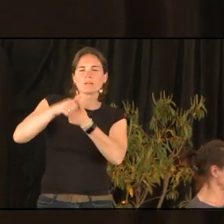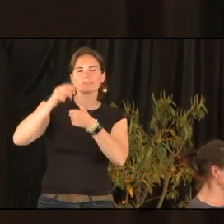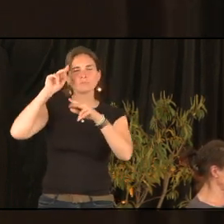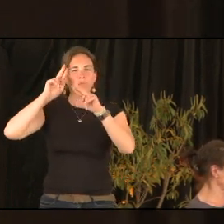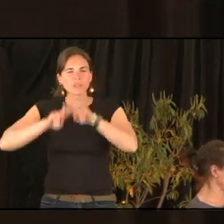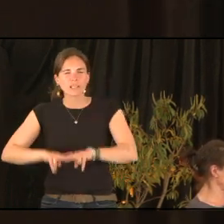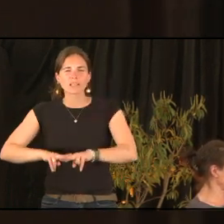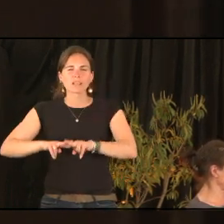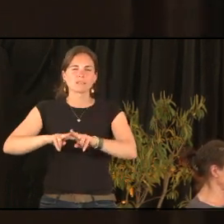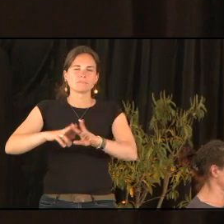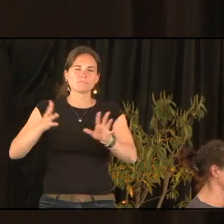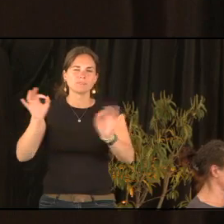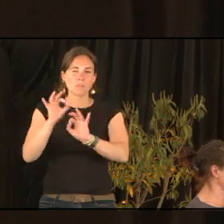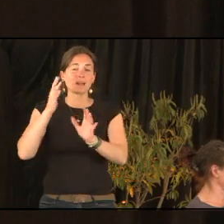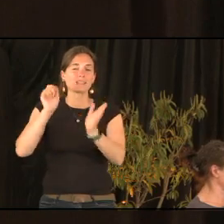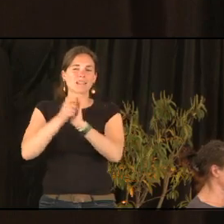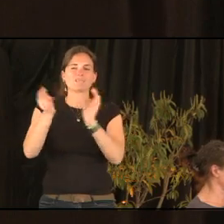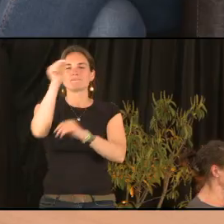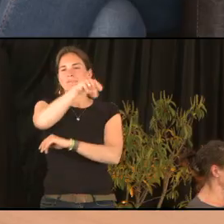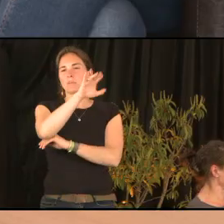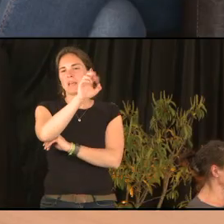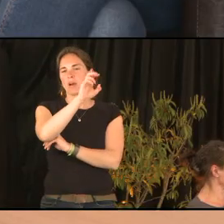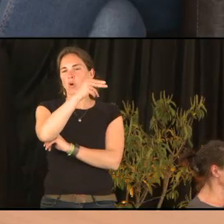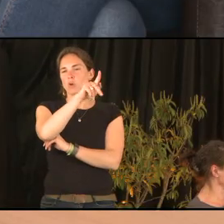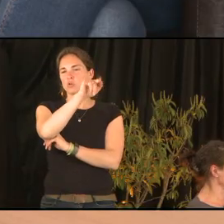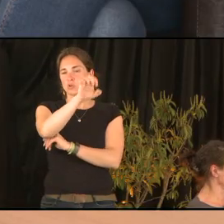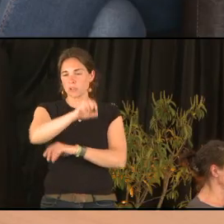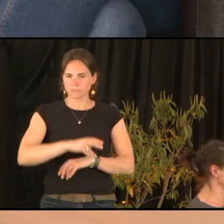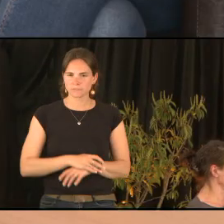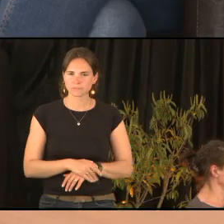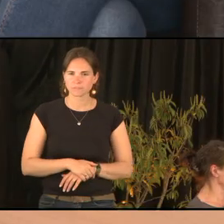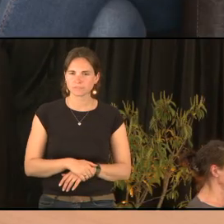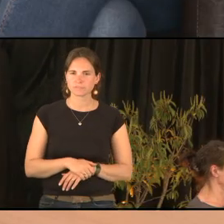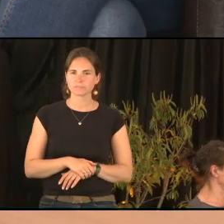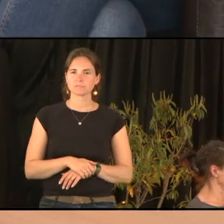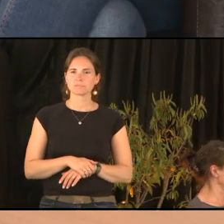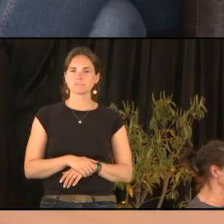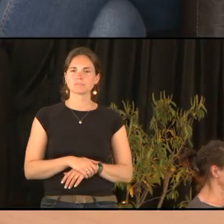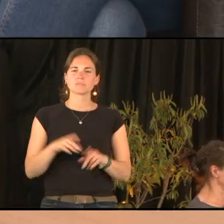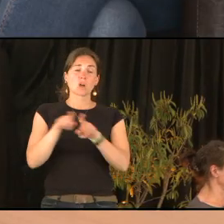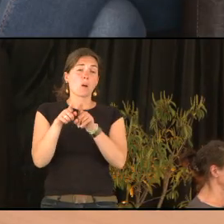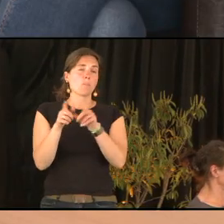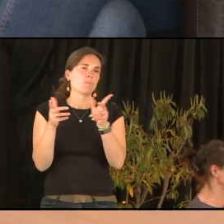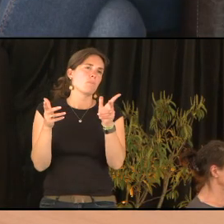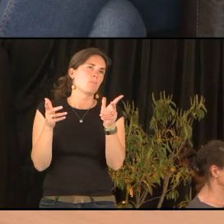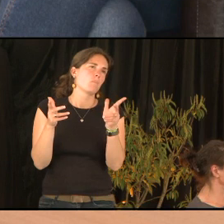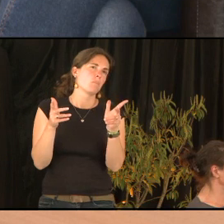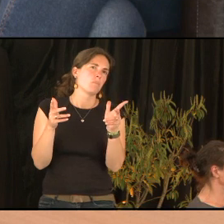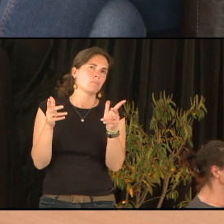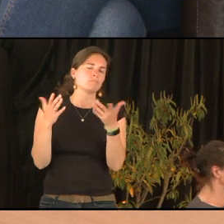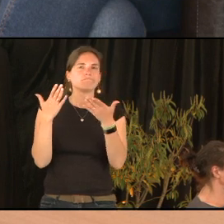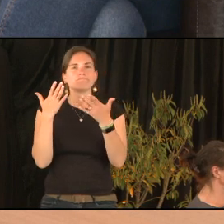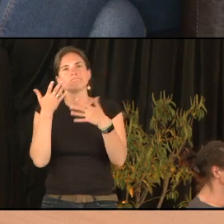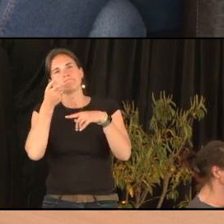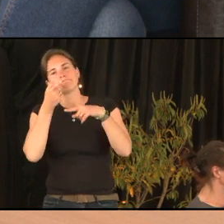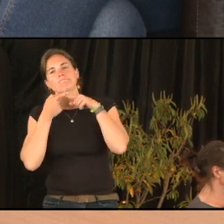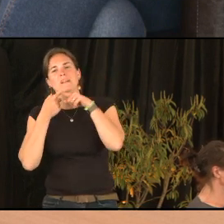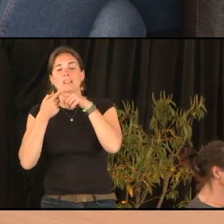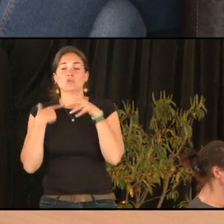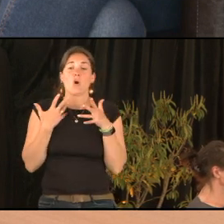aussi entre lui et moi, de me dire qu'est-ce qu'il voit lui, à quel moment moi je regarde aussi autre chose ou pas. Enfin, il y